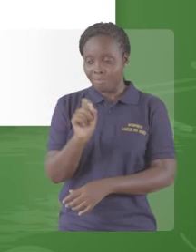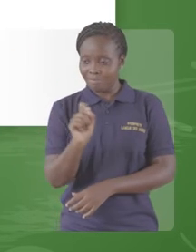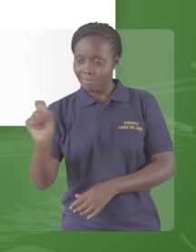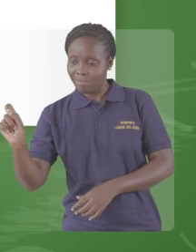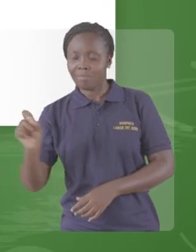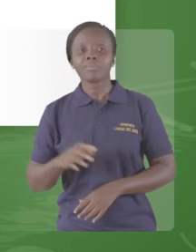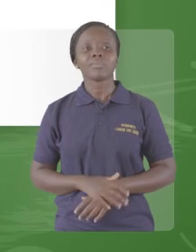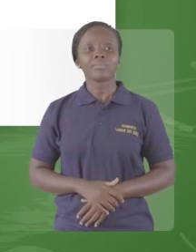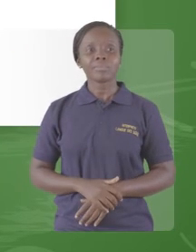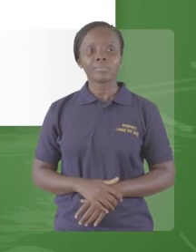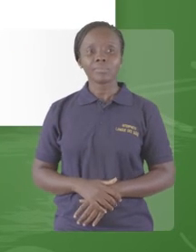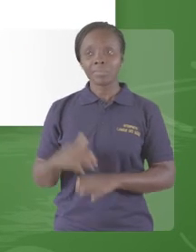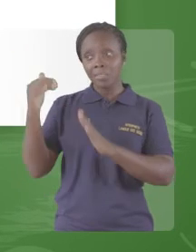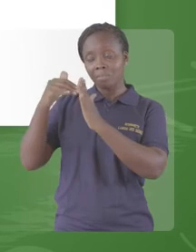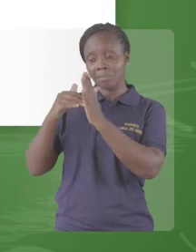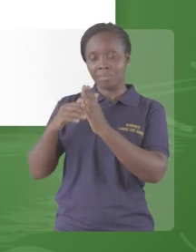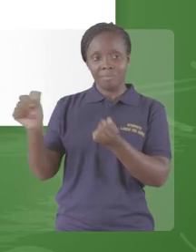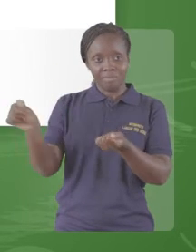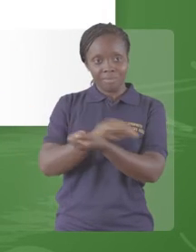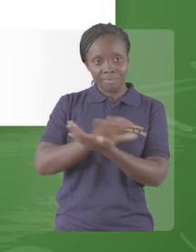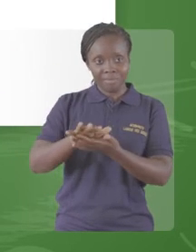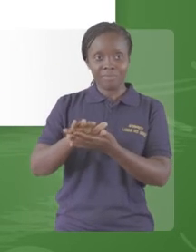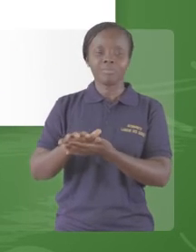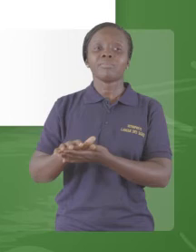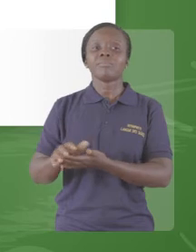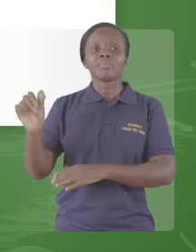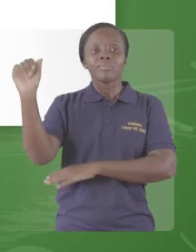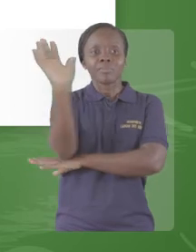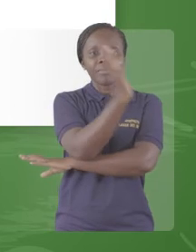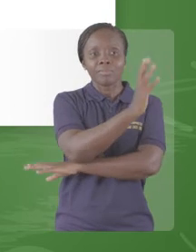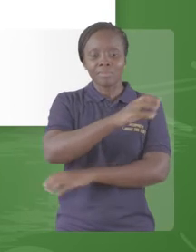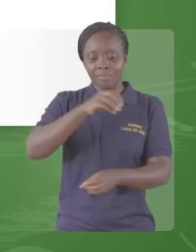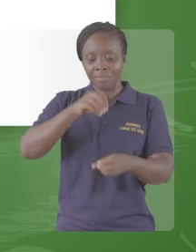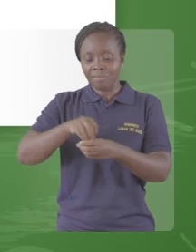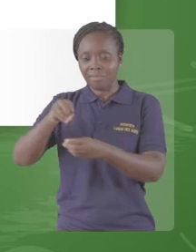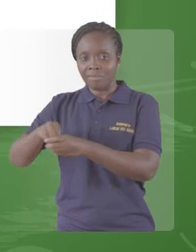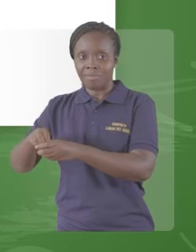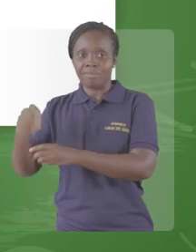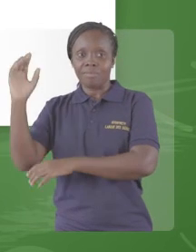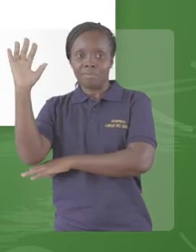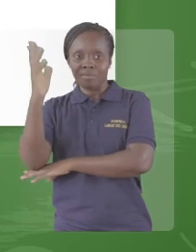le reboisement, la disparition des espèces animales et végétales,